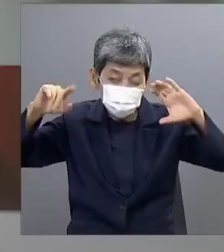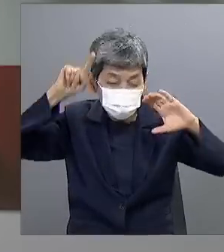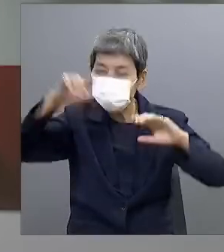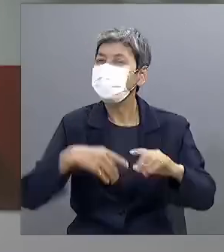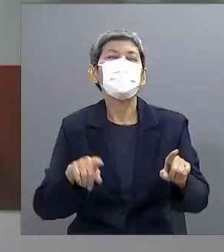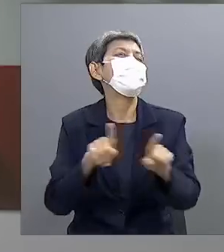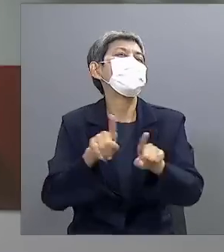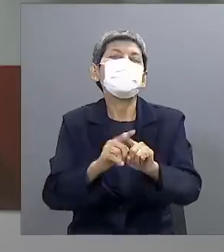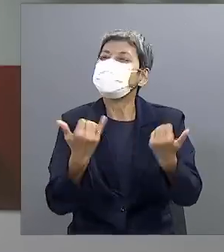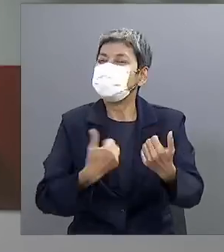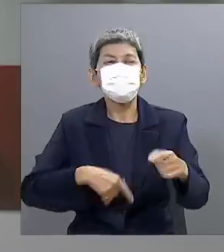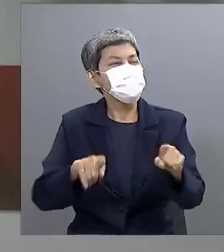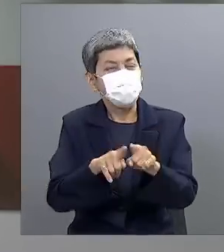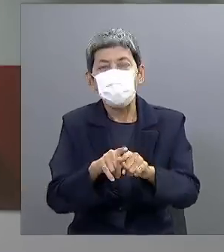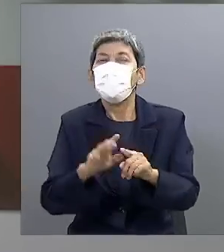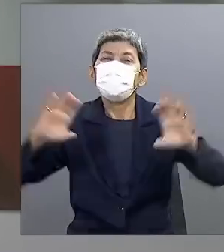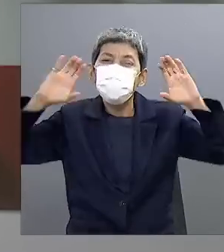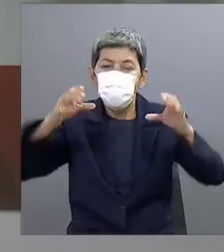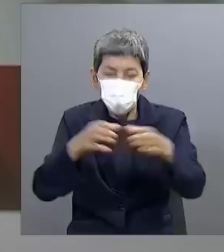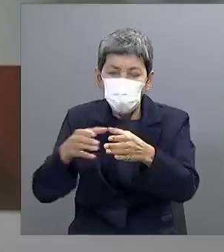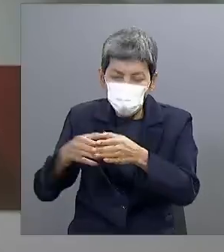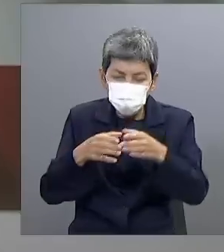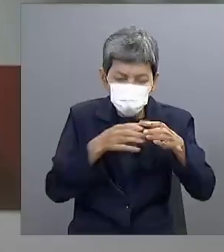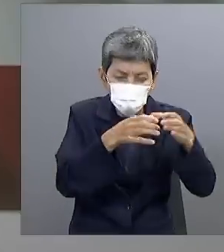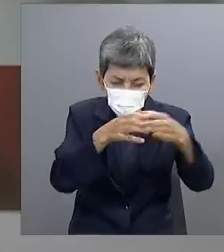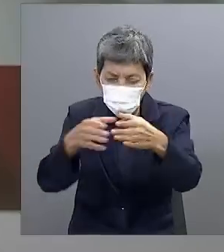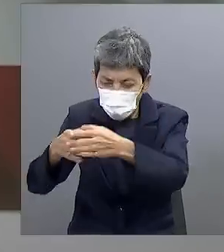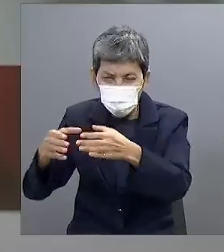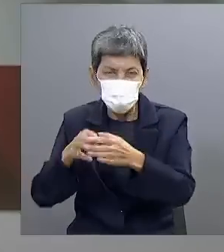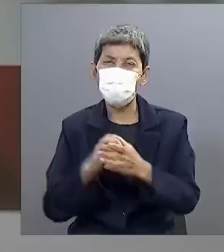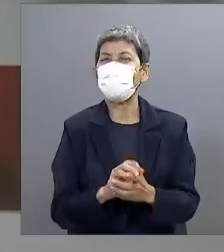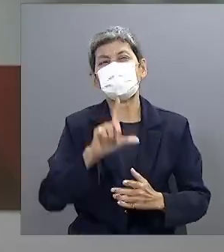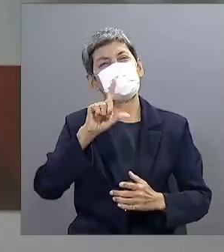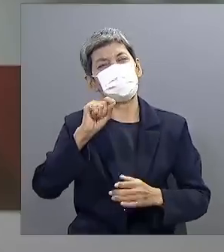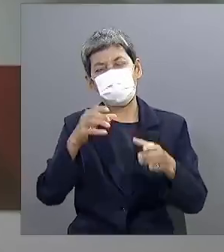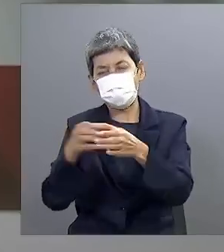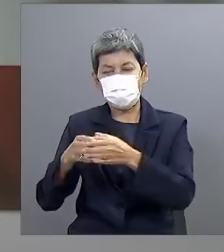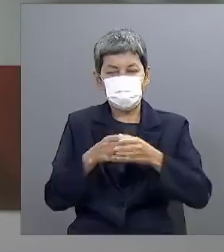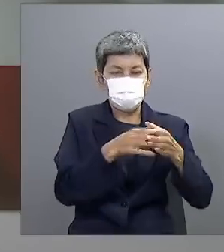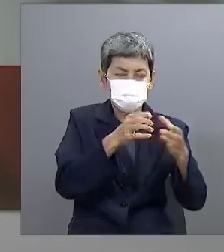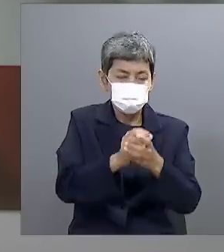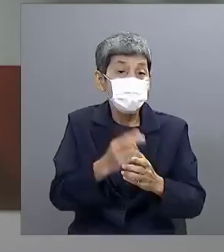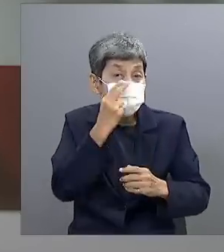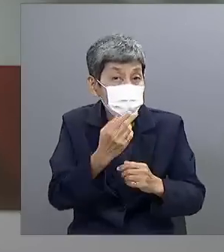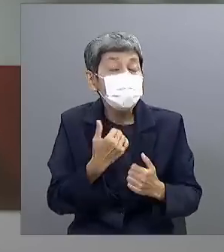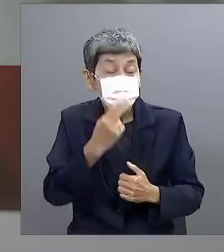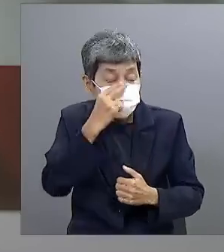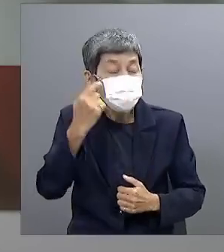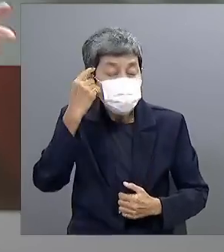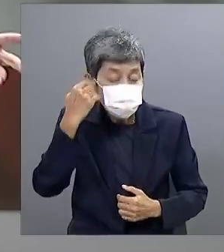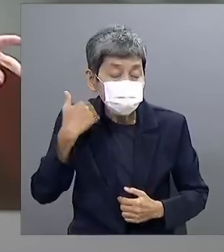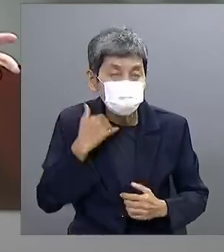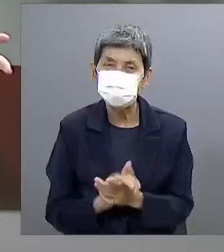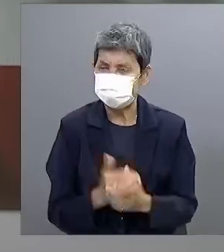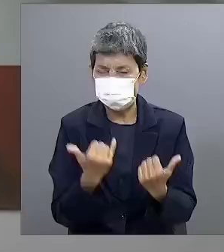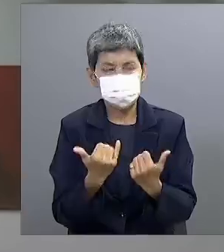จุบันนั่นก็คือรัฐบาลผสมมากกว่า20พรรคร่วมแต่สูตรนี้อย่างที่รู้กันค่ะยังไม่จบต้อง